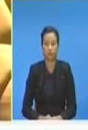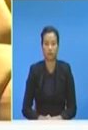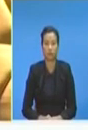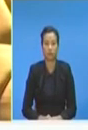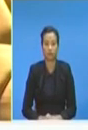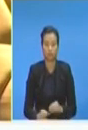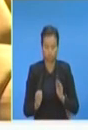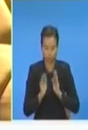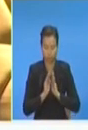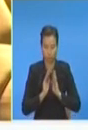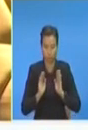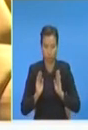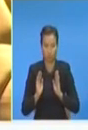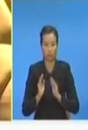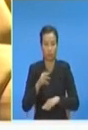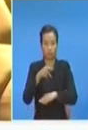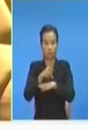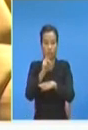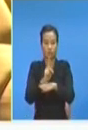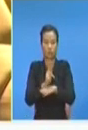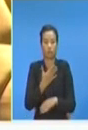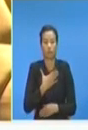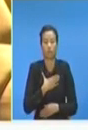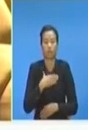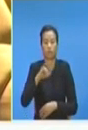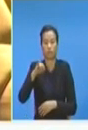ขอบคุณครับท่านประธานครับผมจุมพลสุขมั่น